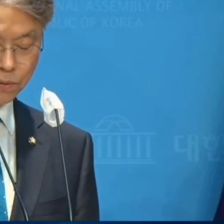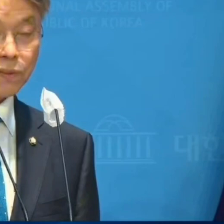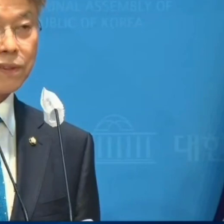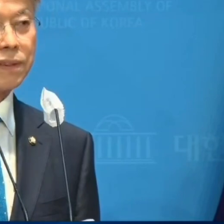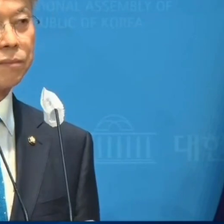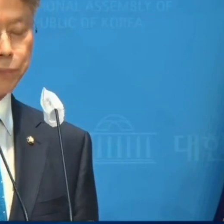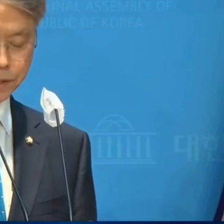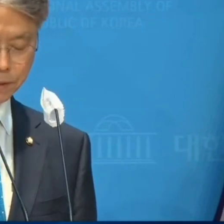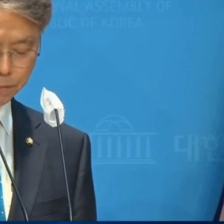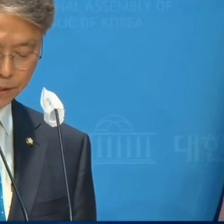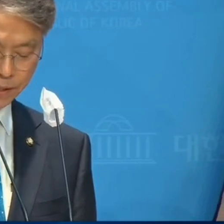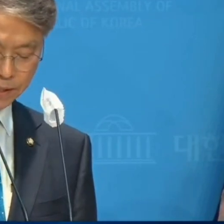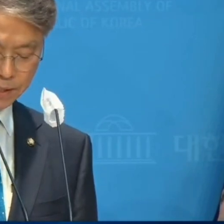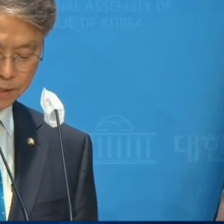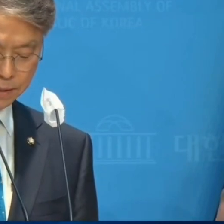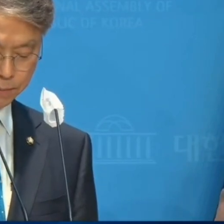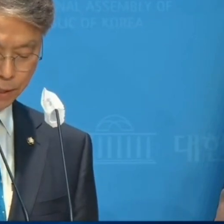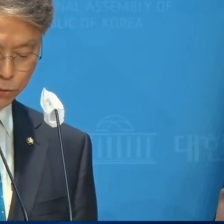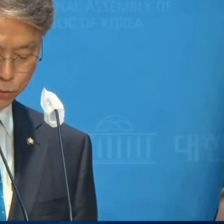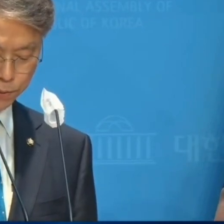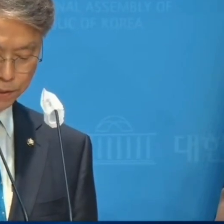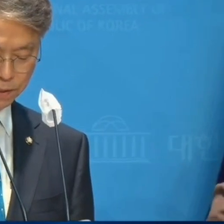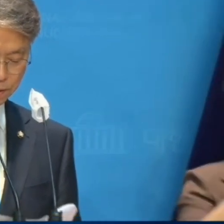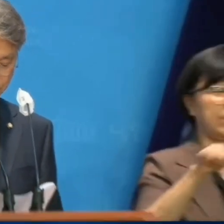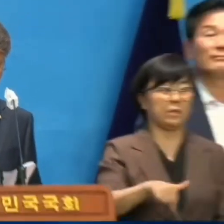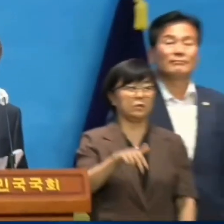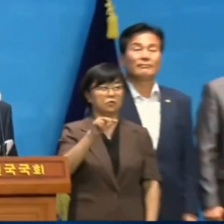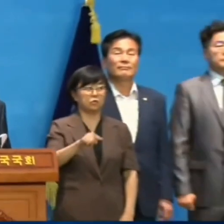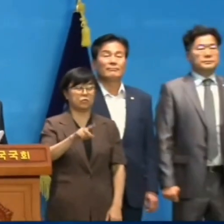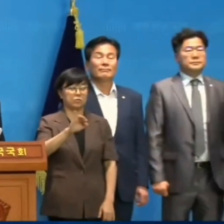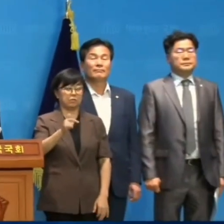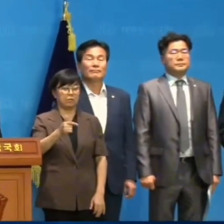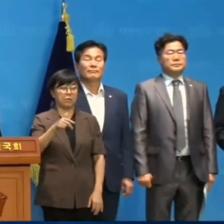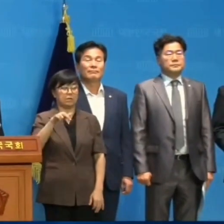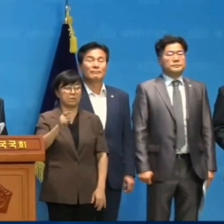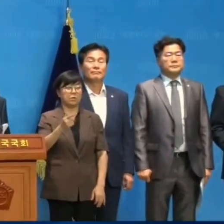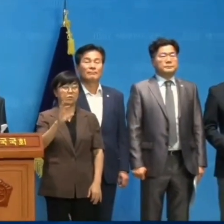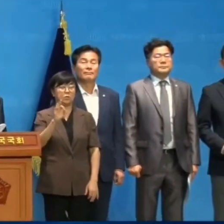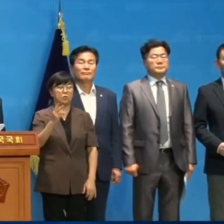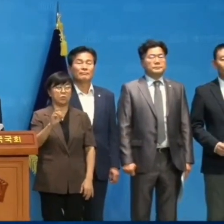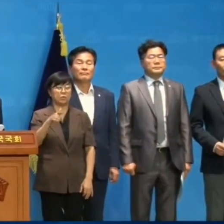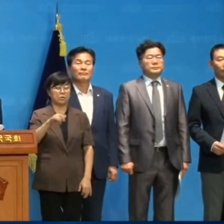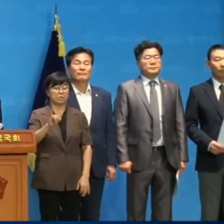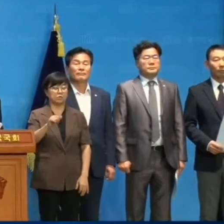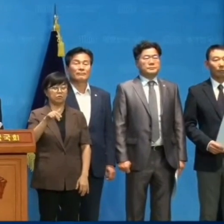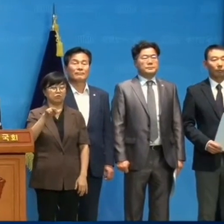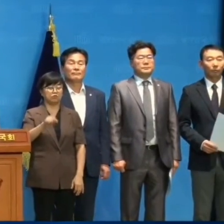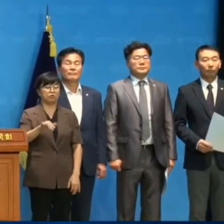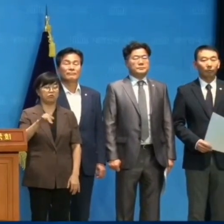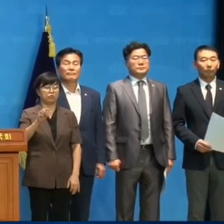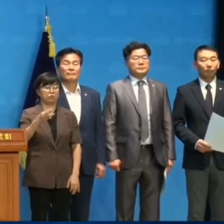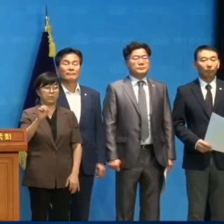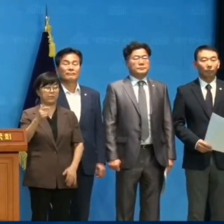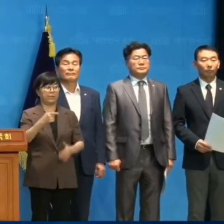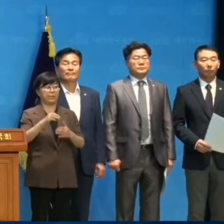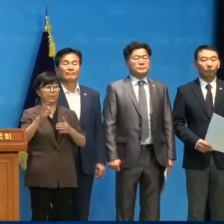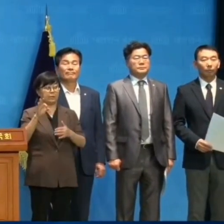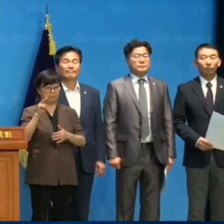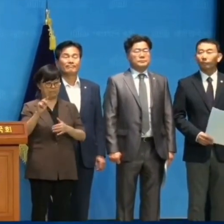김정호, 민형배, 박주민, 전용기, 주철현 의원